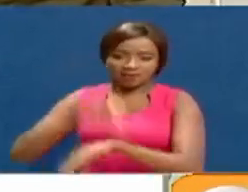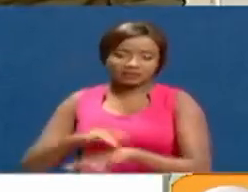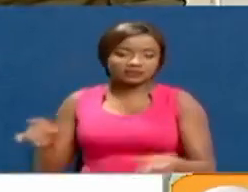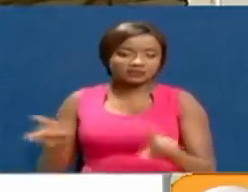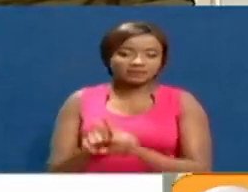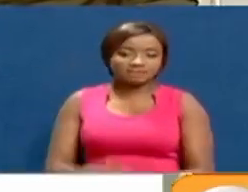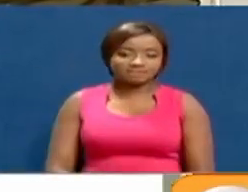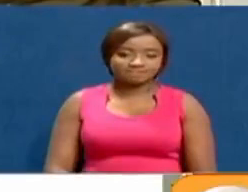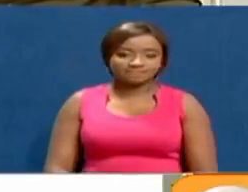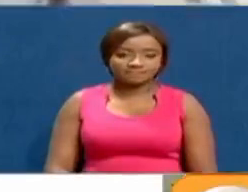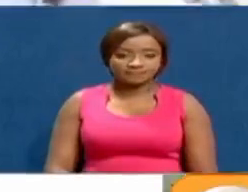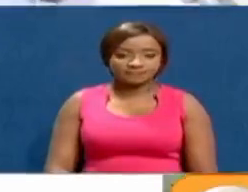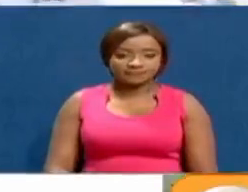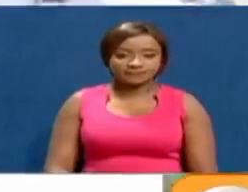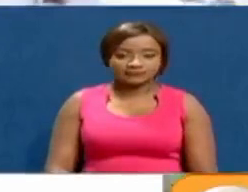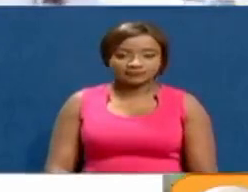Mugami na taarifa hiyo.